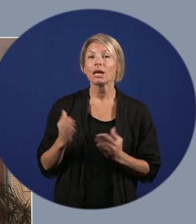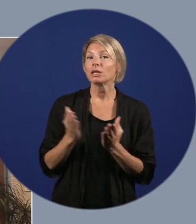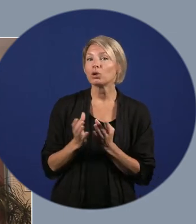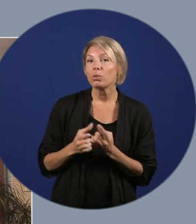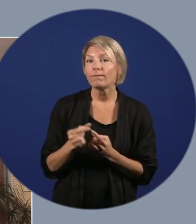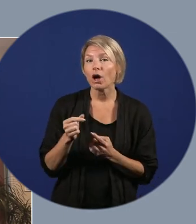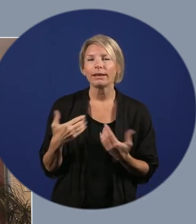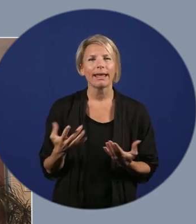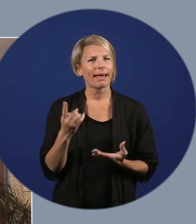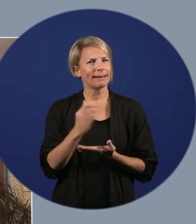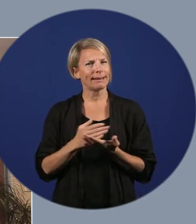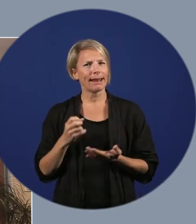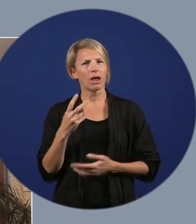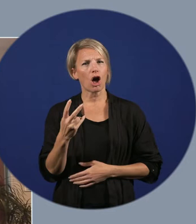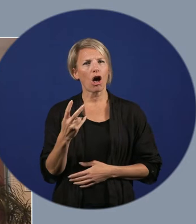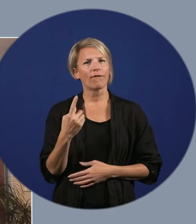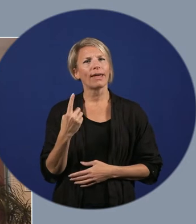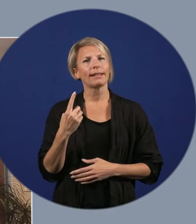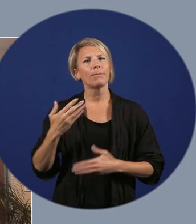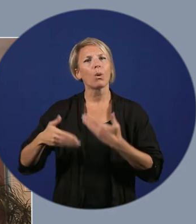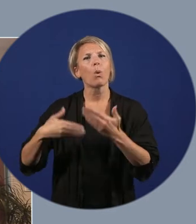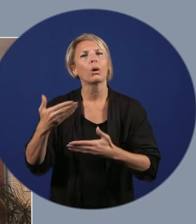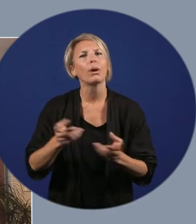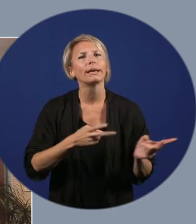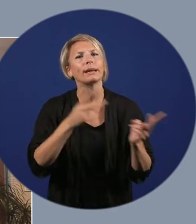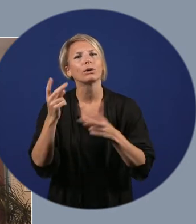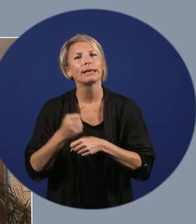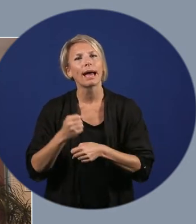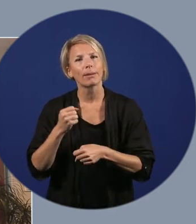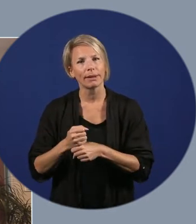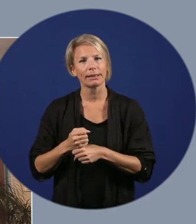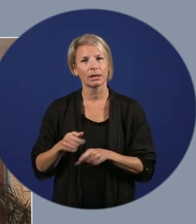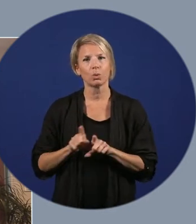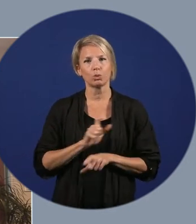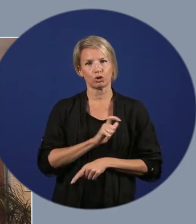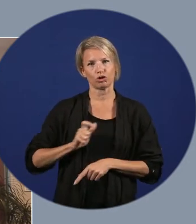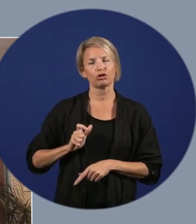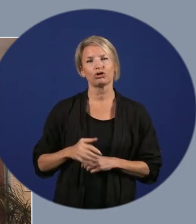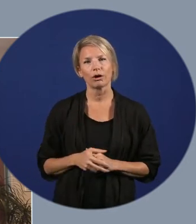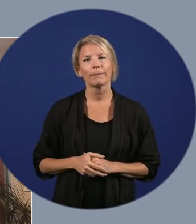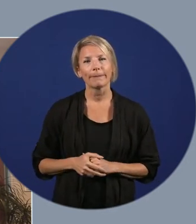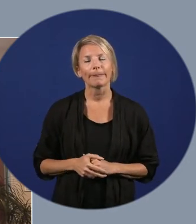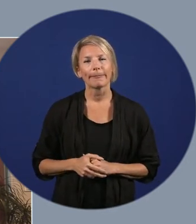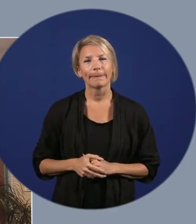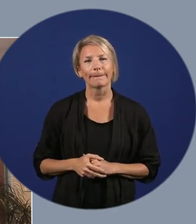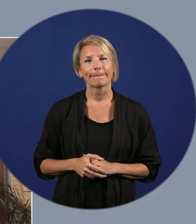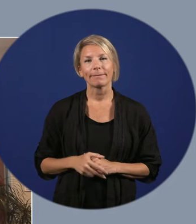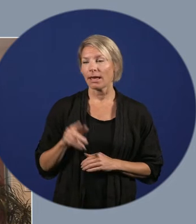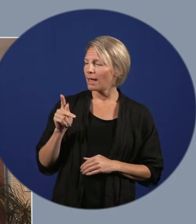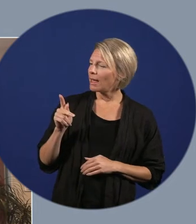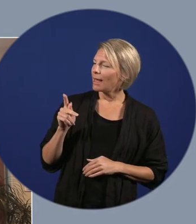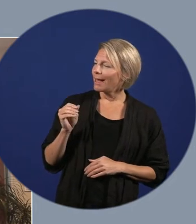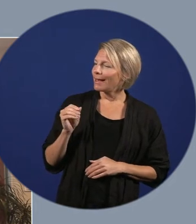det är en del av ett pågående demokratiarbete här hos Stiftelsen Viktor Rydberg. Och Kajsa.